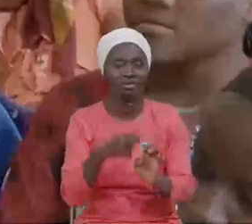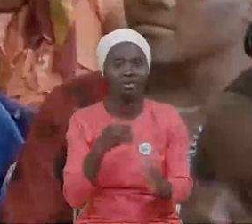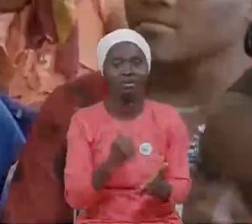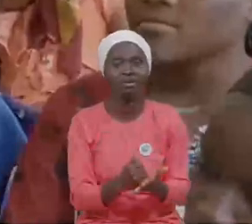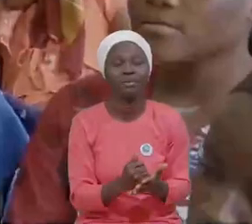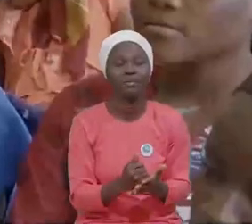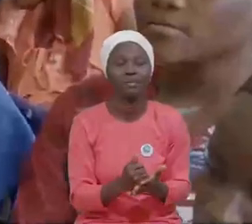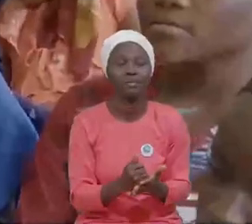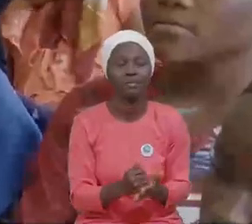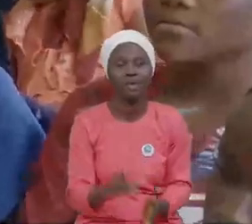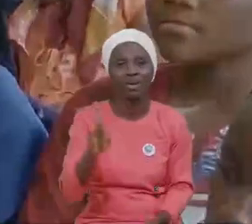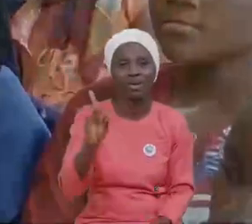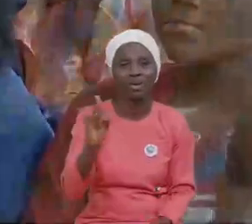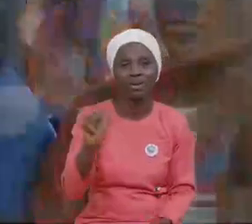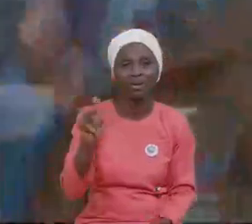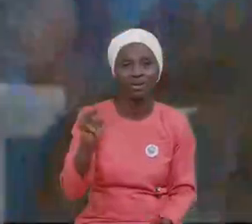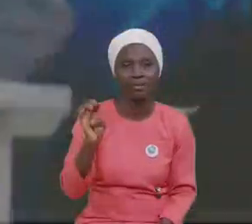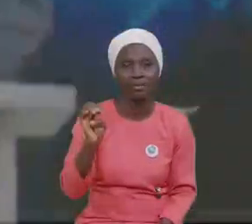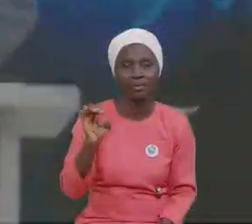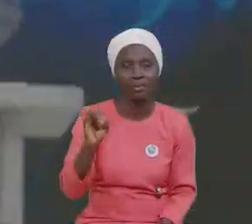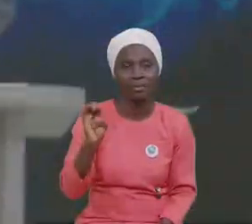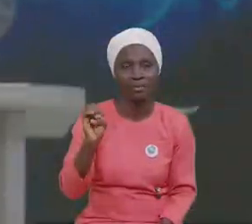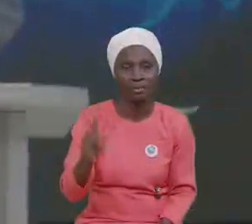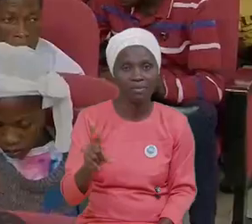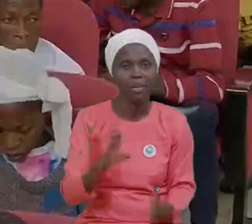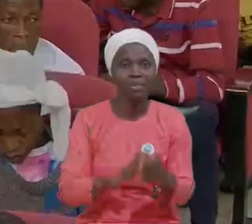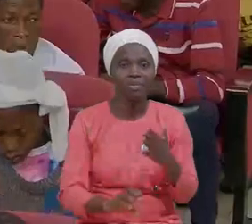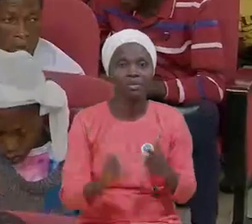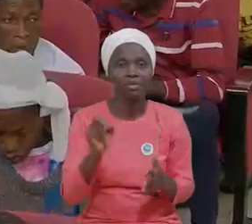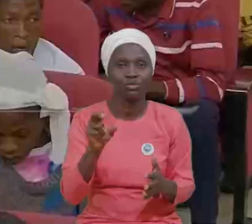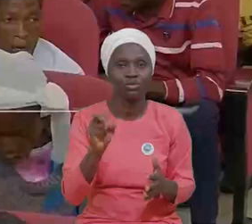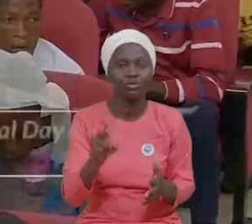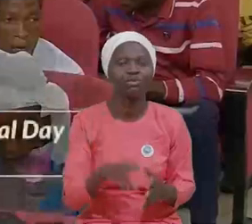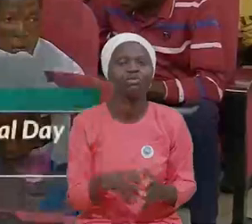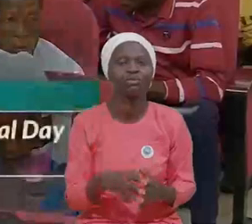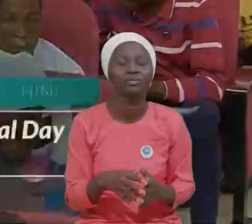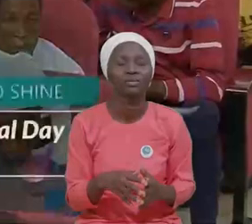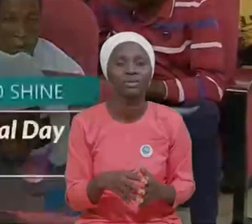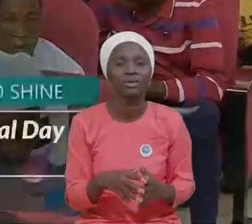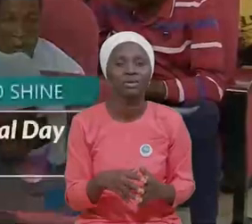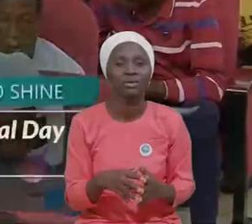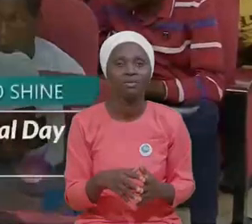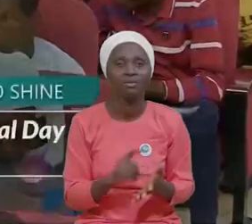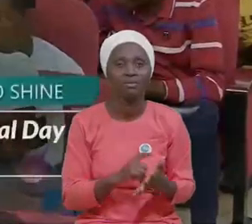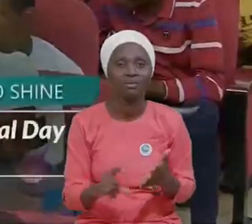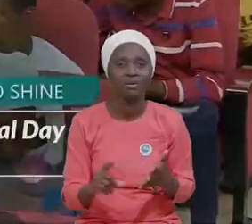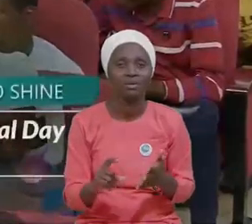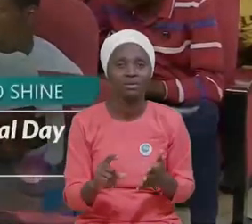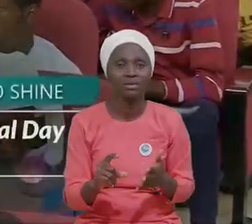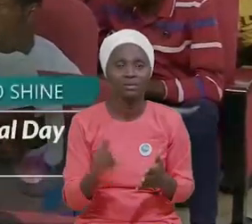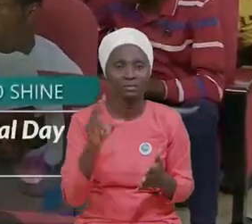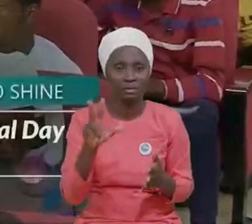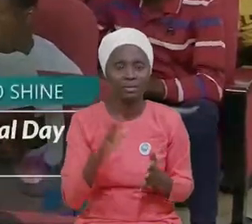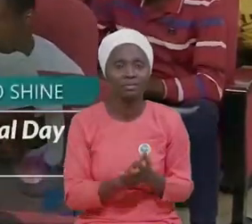Jésus. Daniel 12, verset 3. En Daniel, chapitre 12, lisons